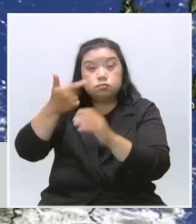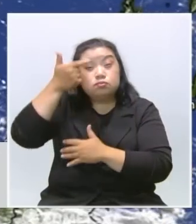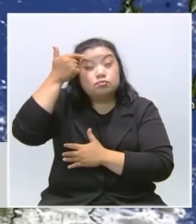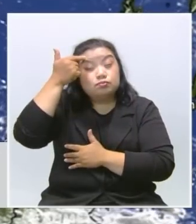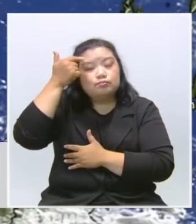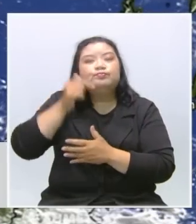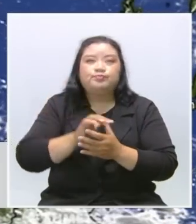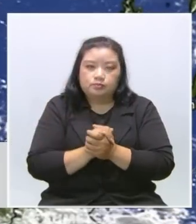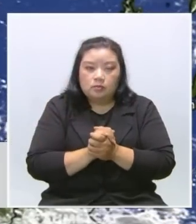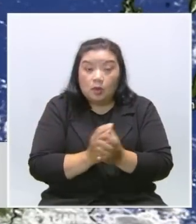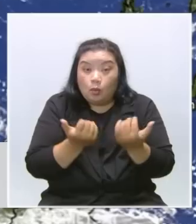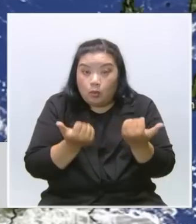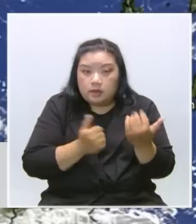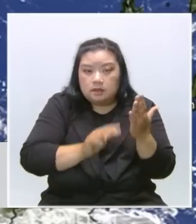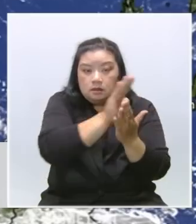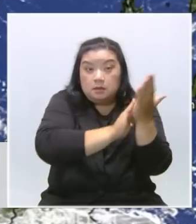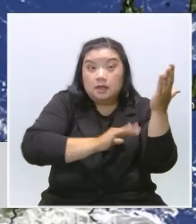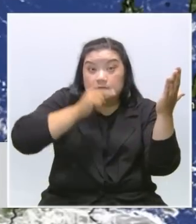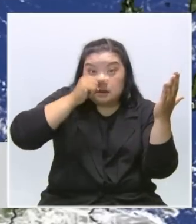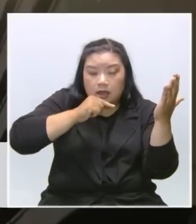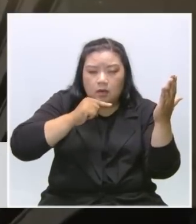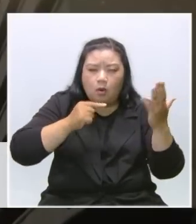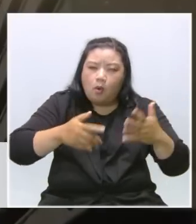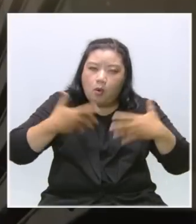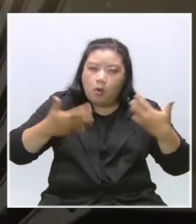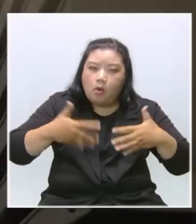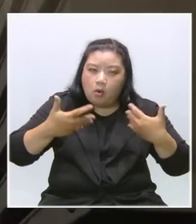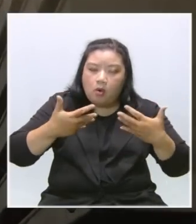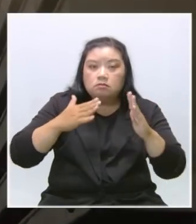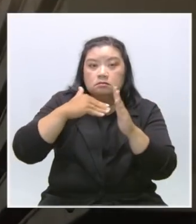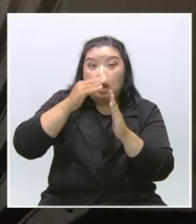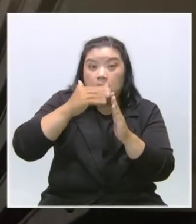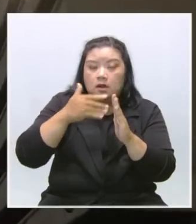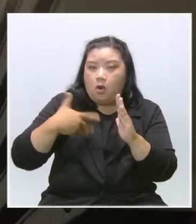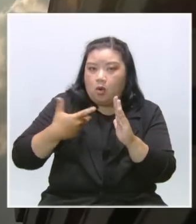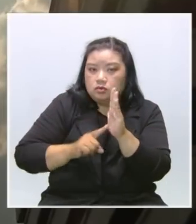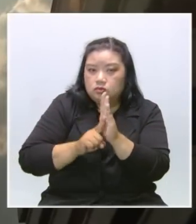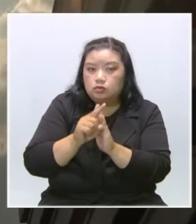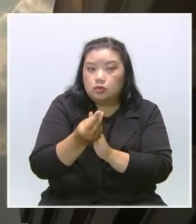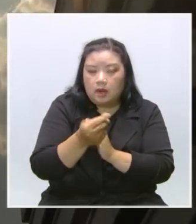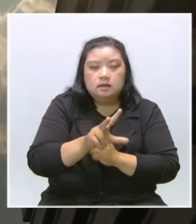ส่วสพหารประกาศในวันนี้ส่นยายจะประเชิญกับอากัศร้อนถึงร้อนจัดโดยพักเหื่ออุภพูมิสูงสุด